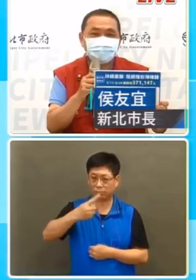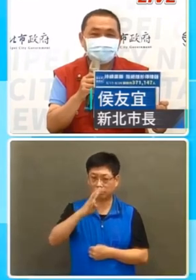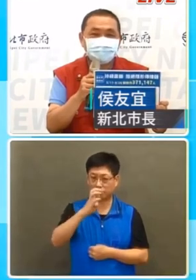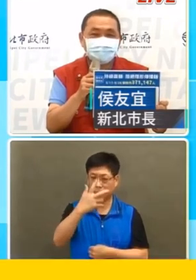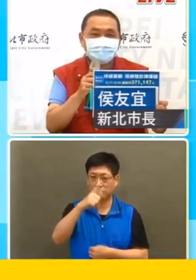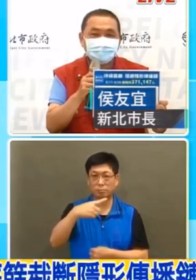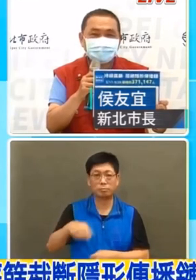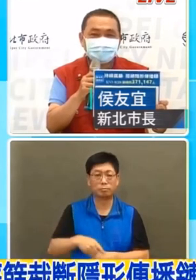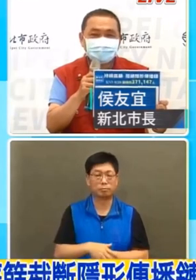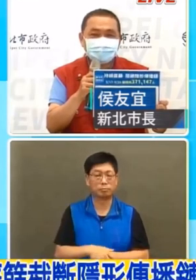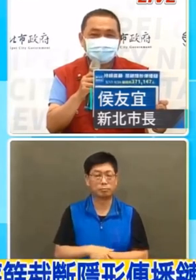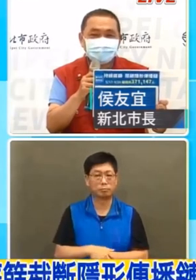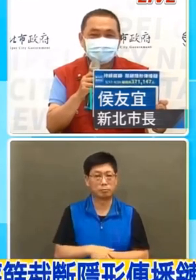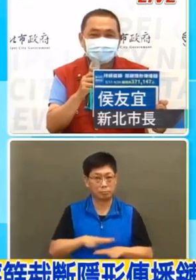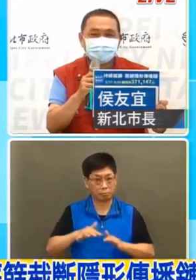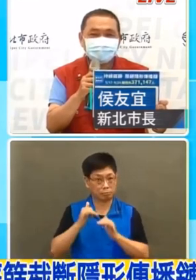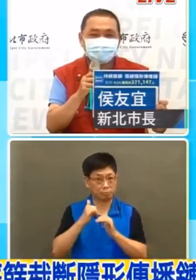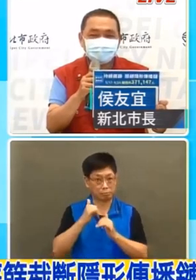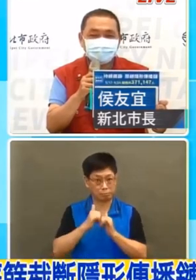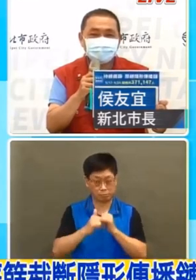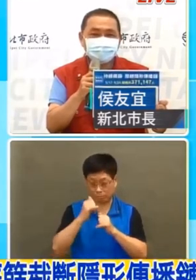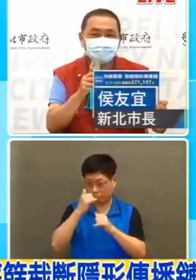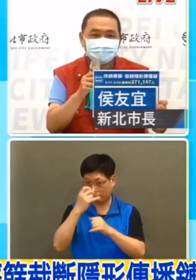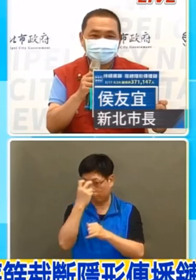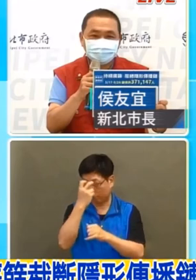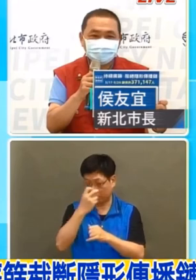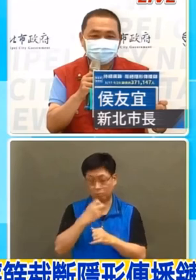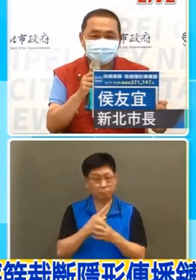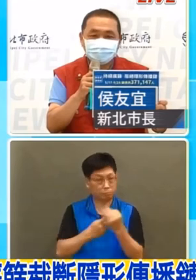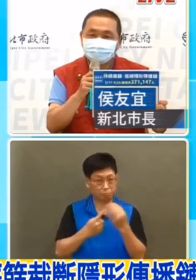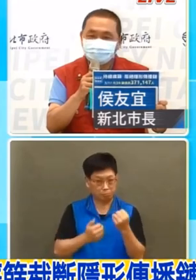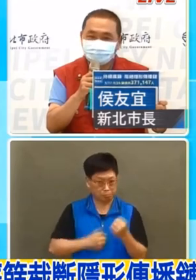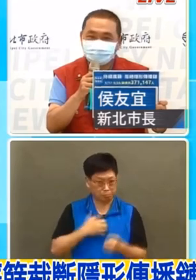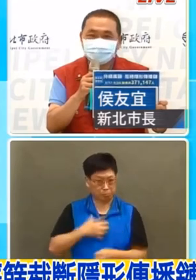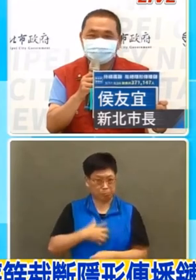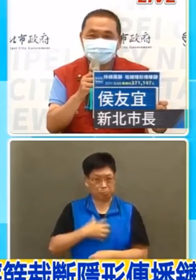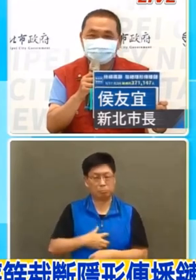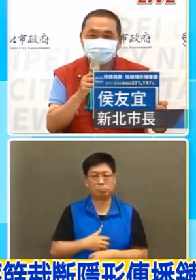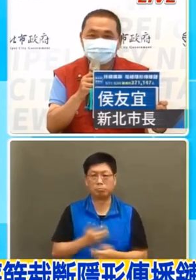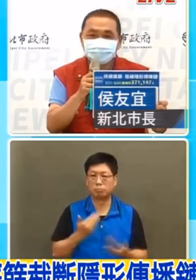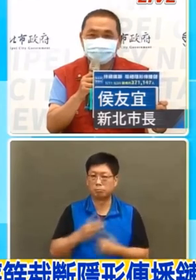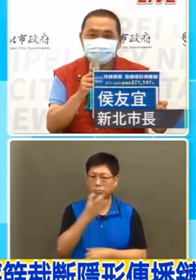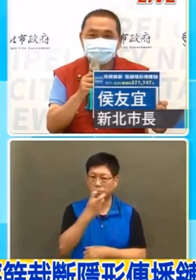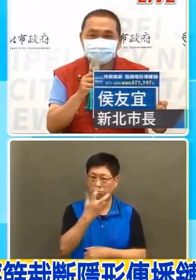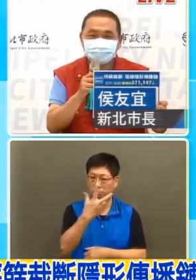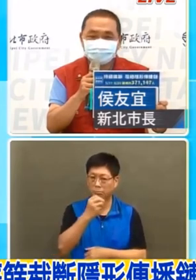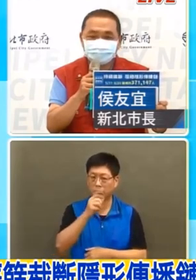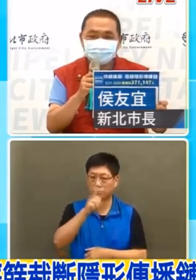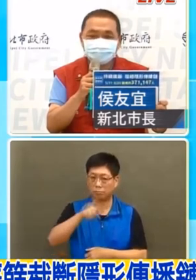371147人，我们社筛的所有的量非常的高，达到